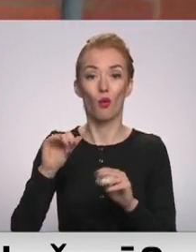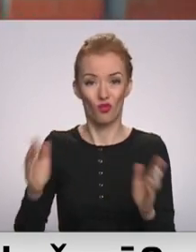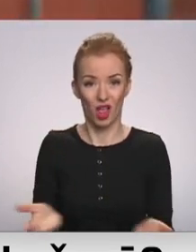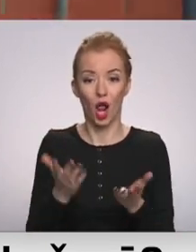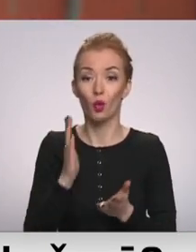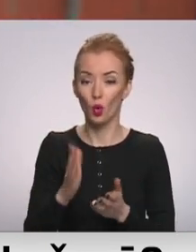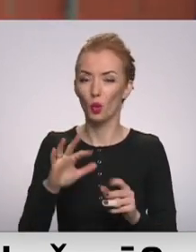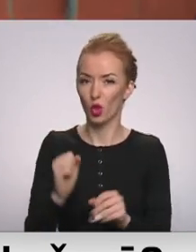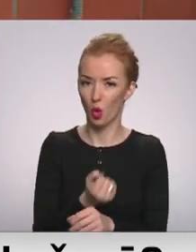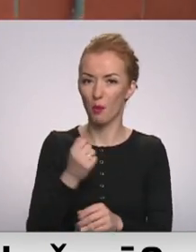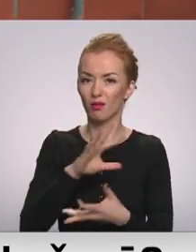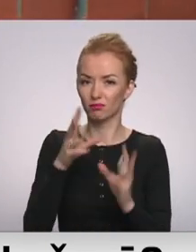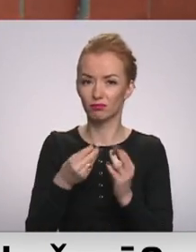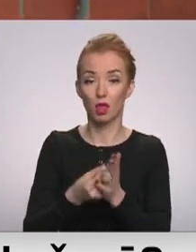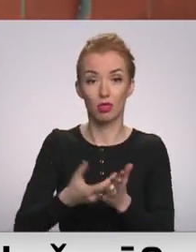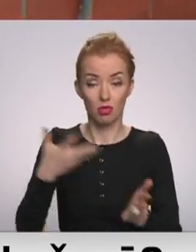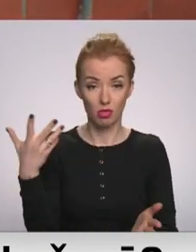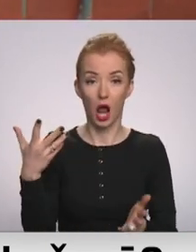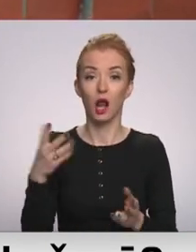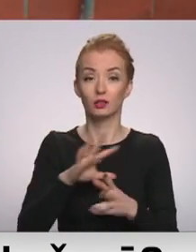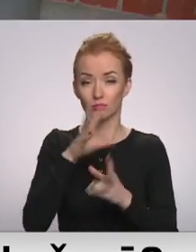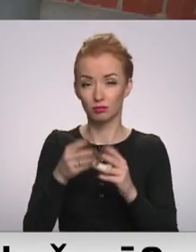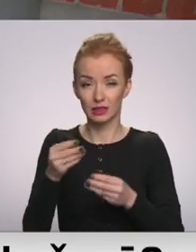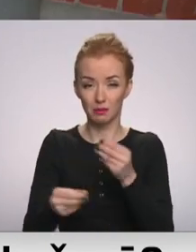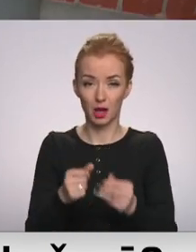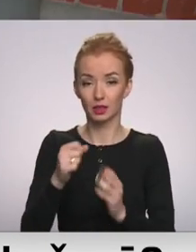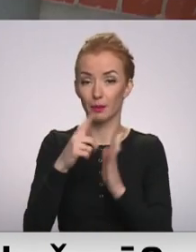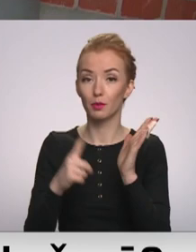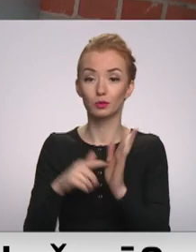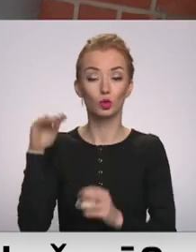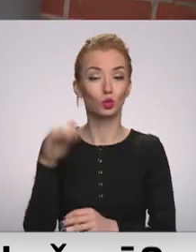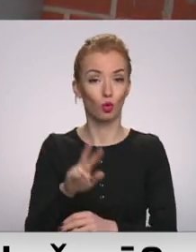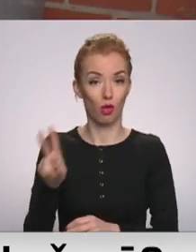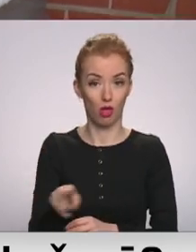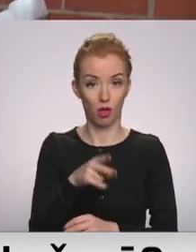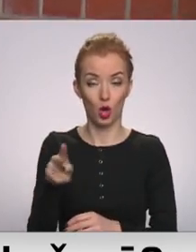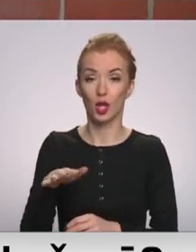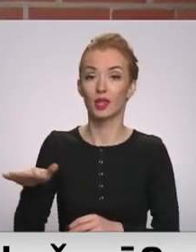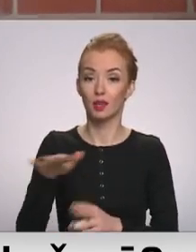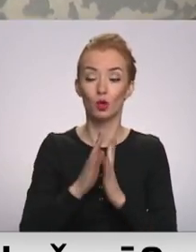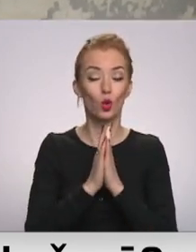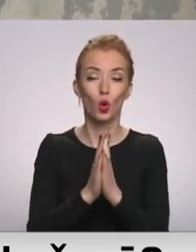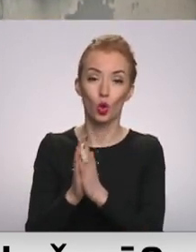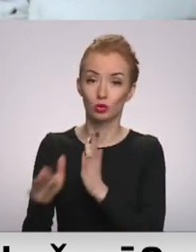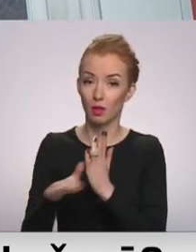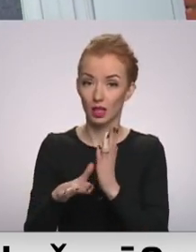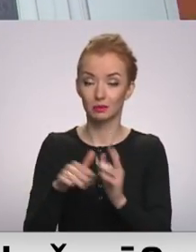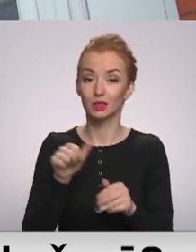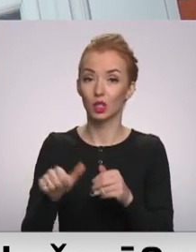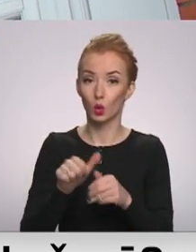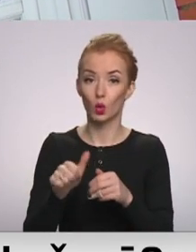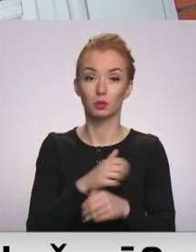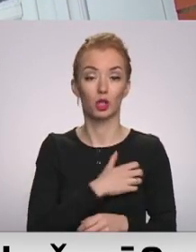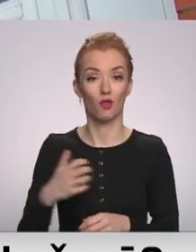ļoti dārgs. Kopējās projekta un izbūves izmaksas ir 17 000 eiro. Ģimene lūdza palīdzību Siguldas